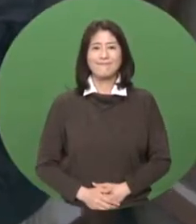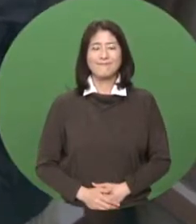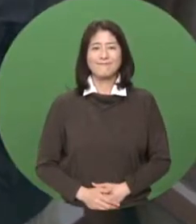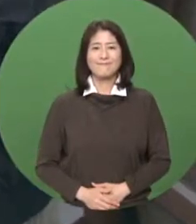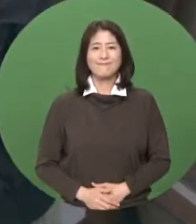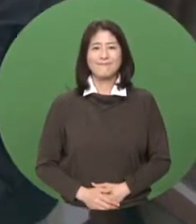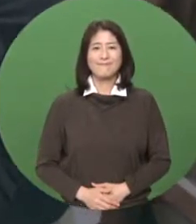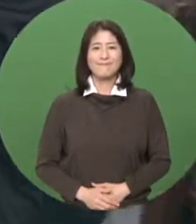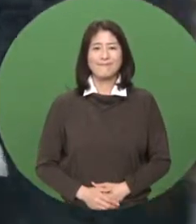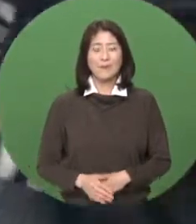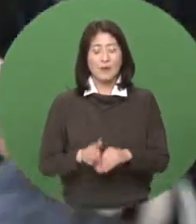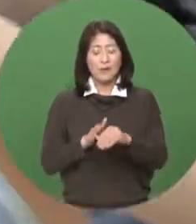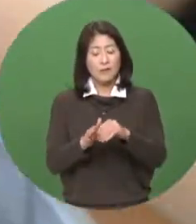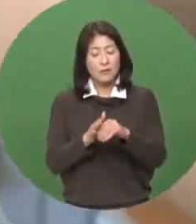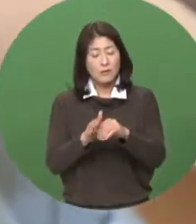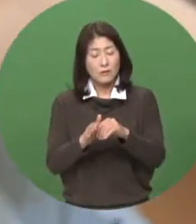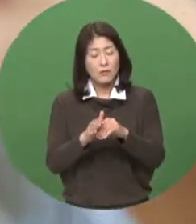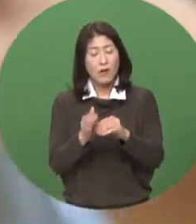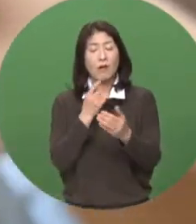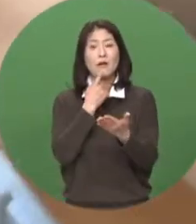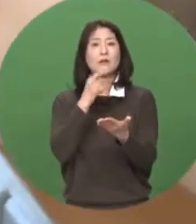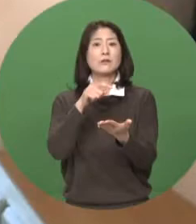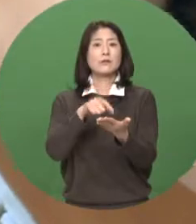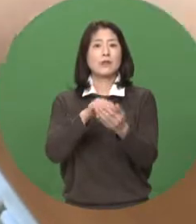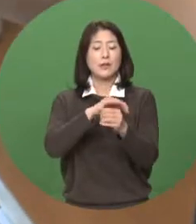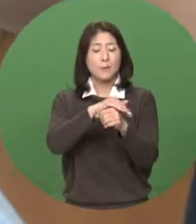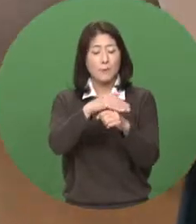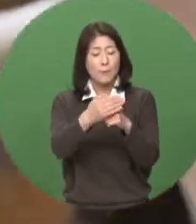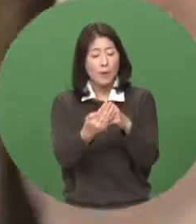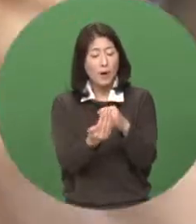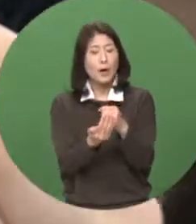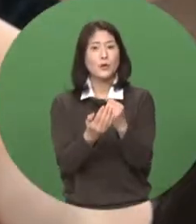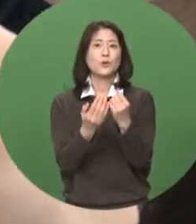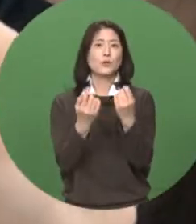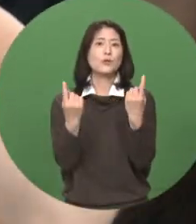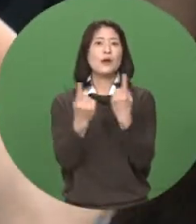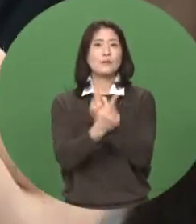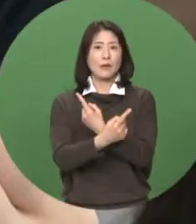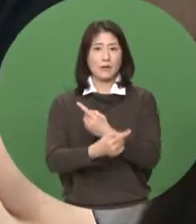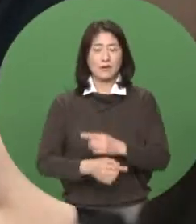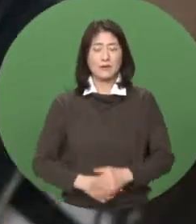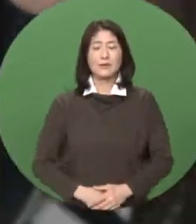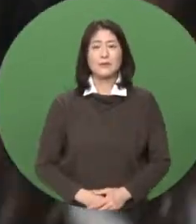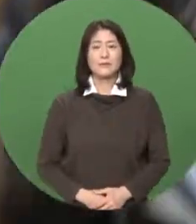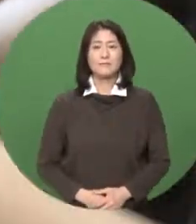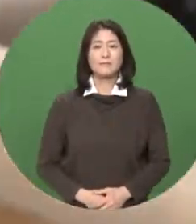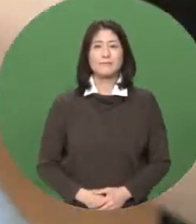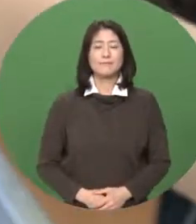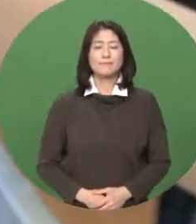あ、角が取れてきた。あ、ほらもう角取れました。